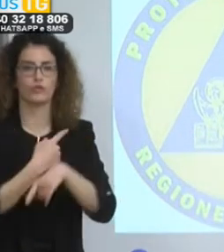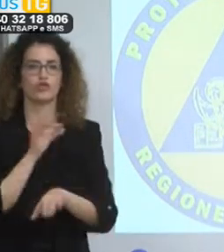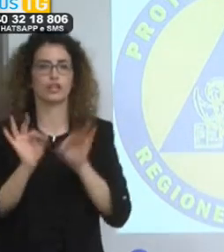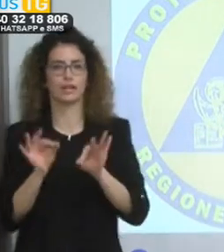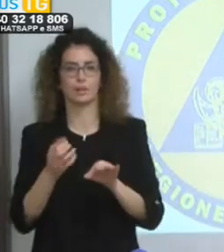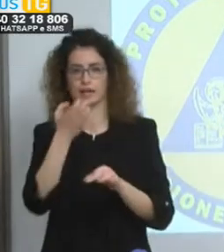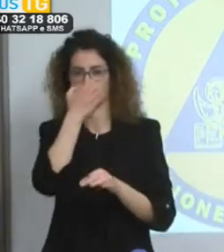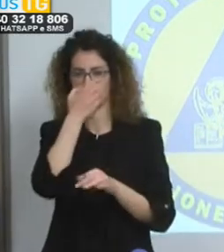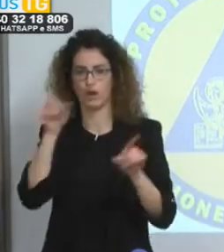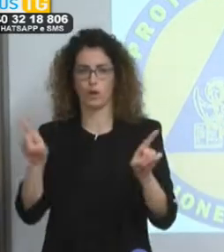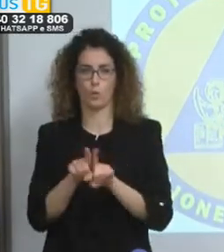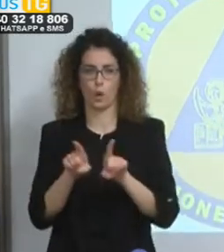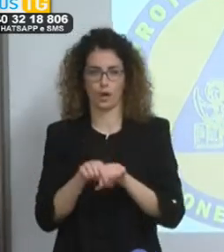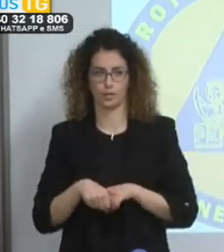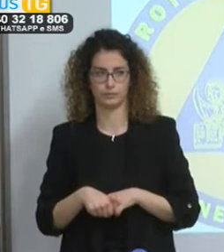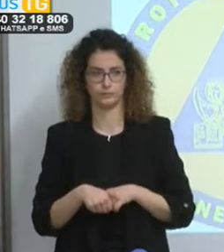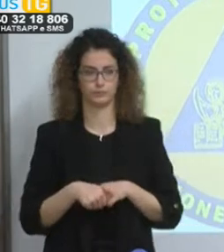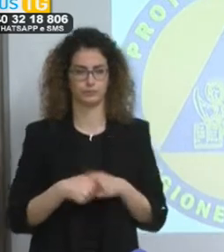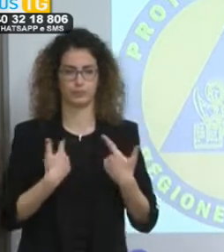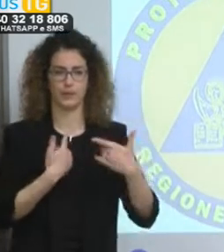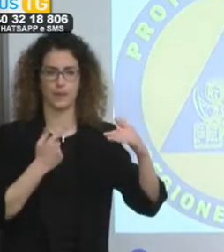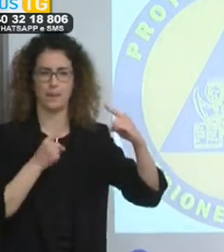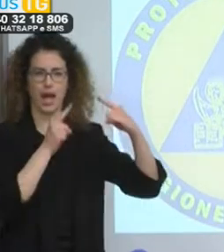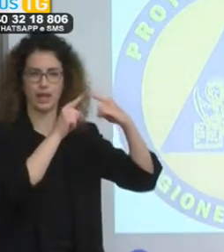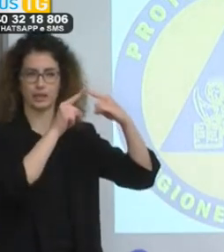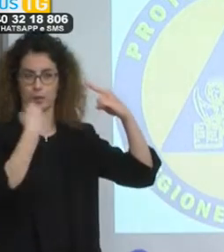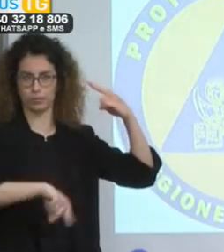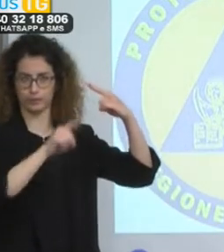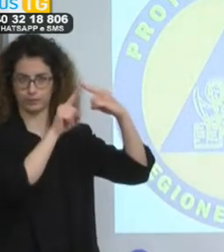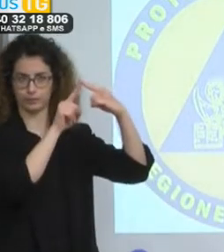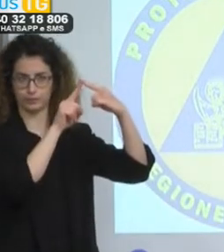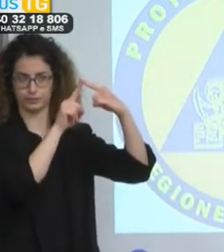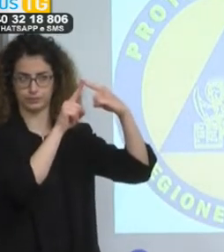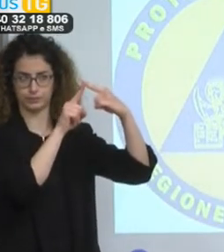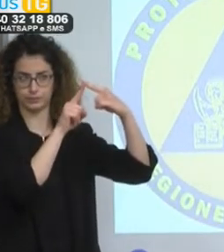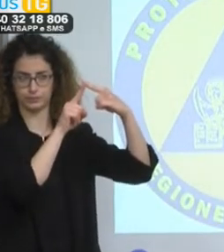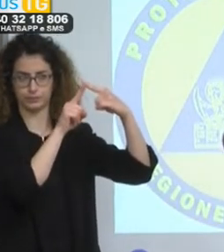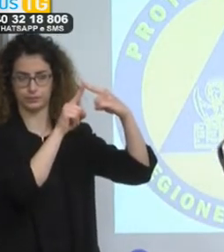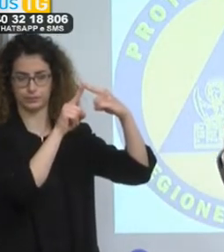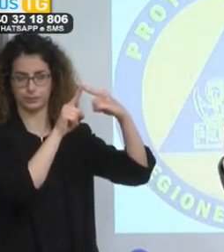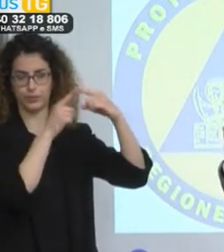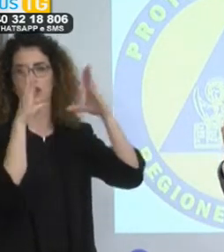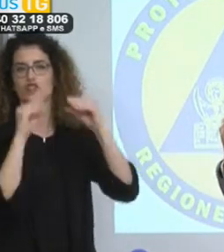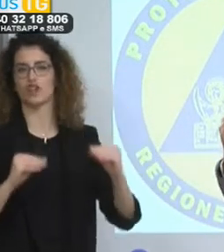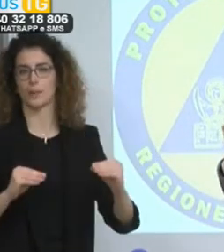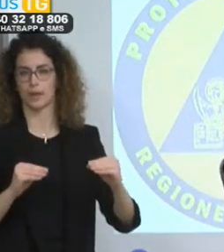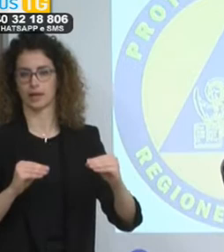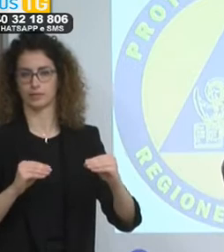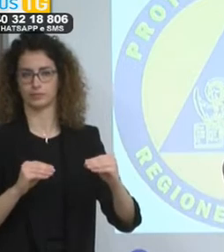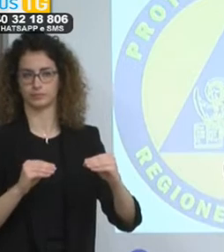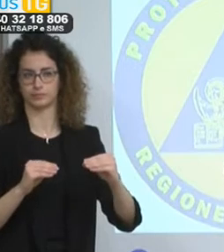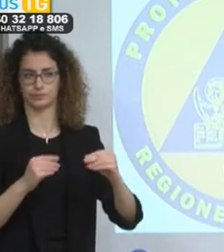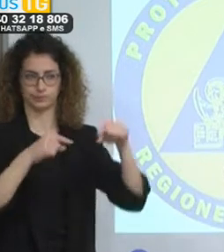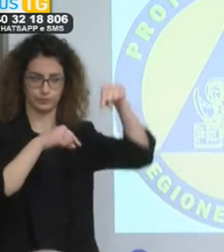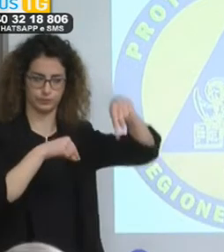hanno lo stesso ragionamento, era il picco più alto che questo qua, è dicembre, il